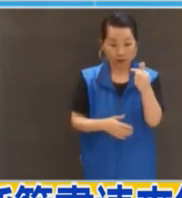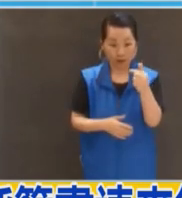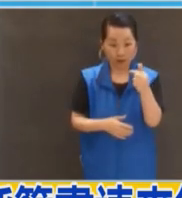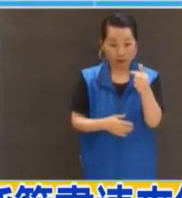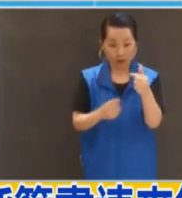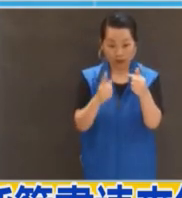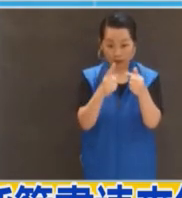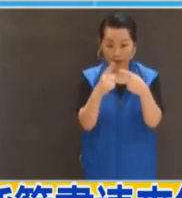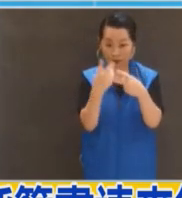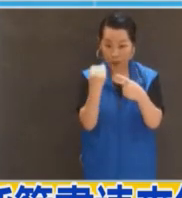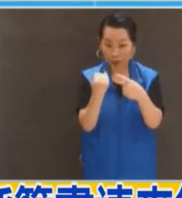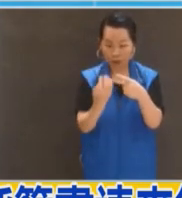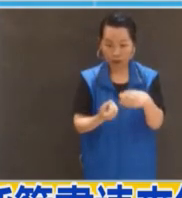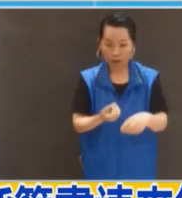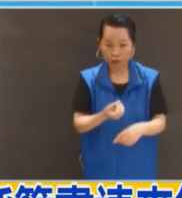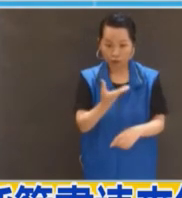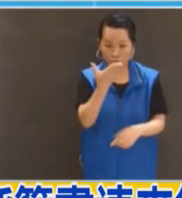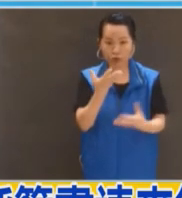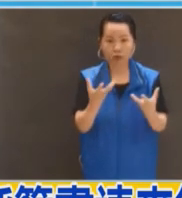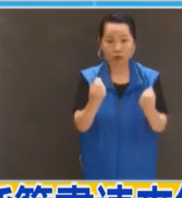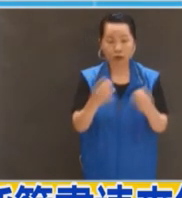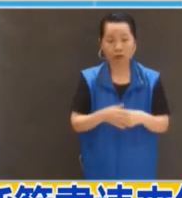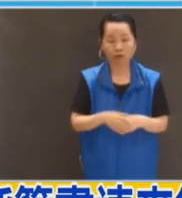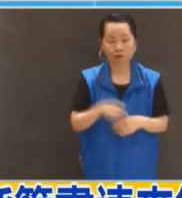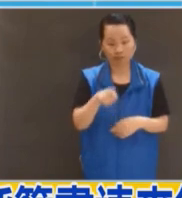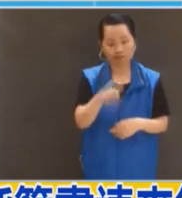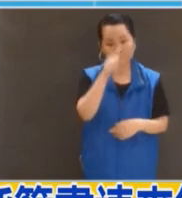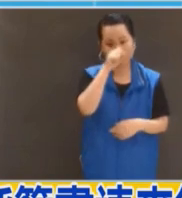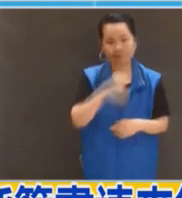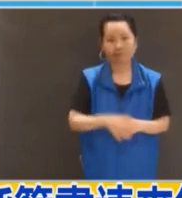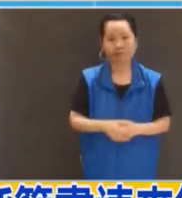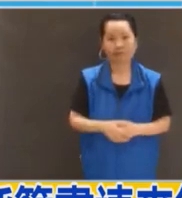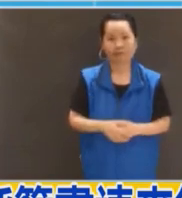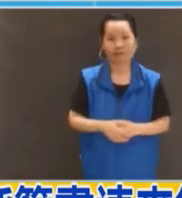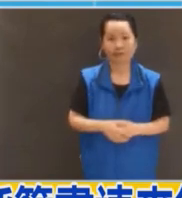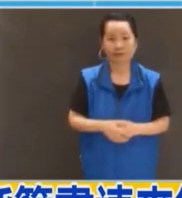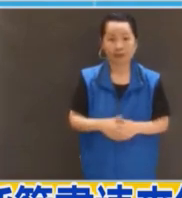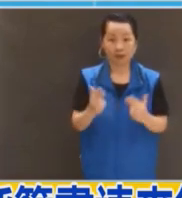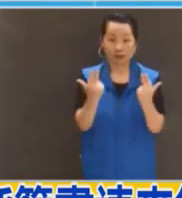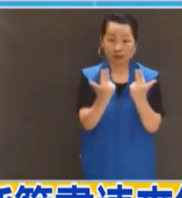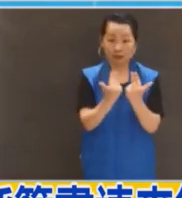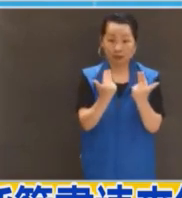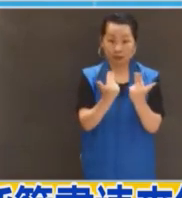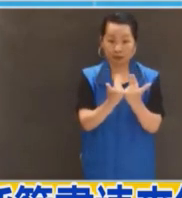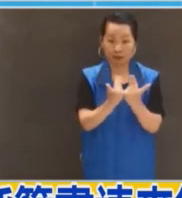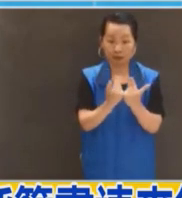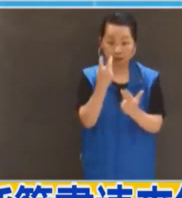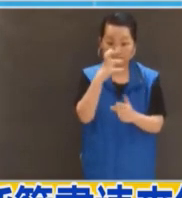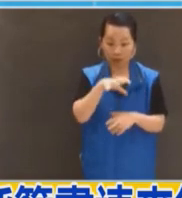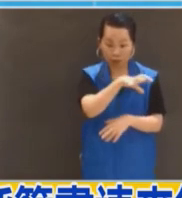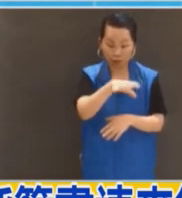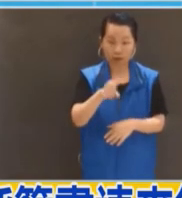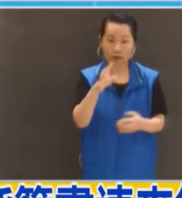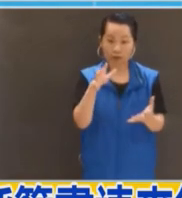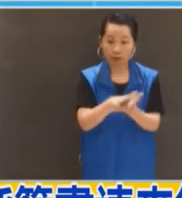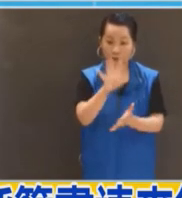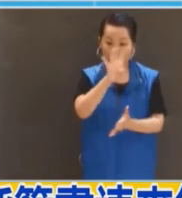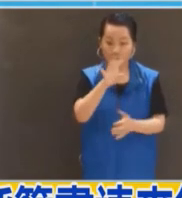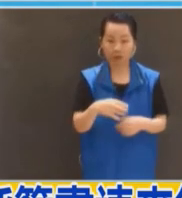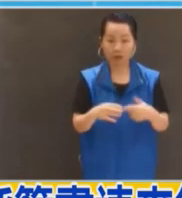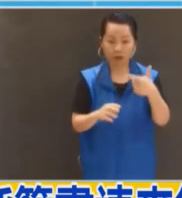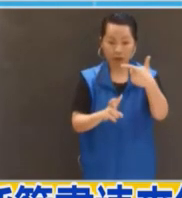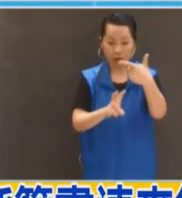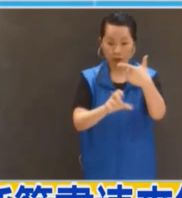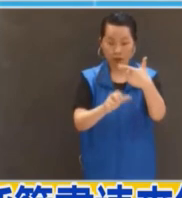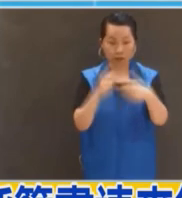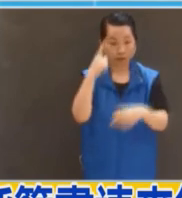高，这是一个稳定往好的方向在做。所以新北市有40处的筛检站，6月25号明